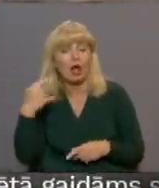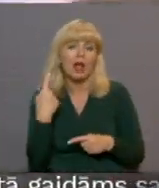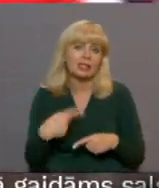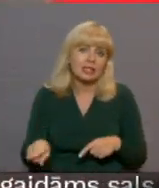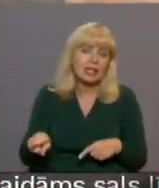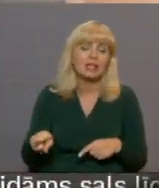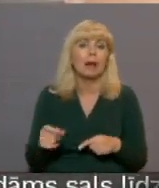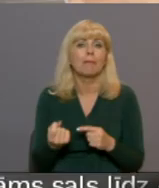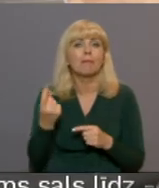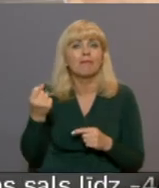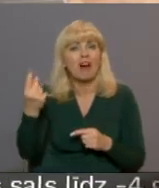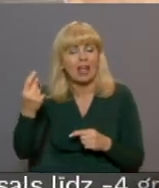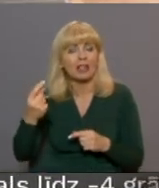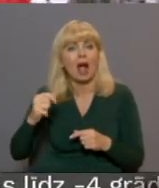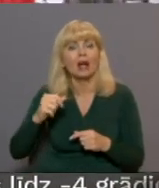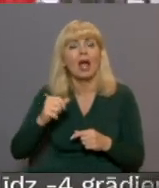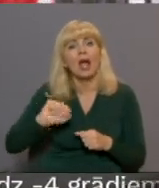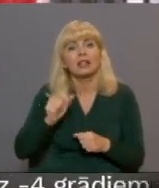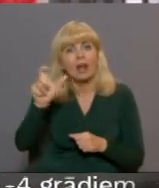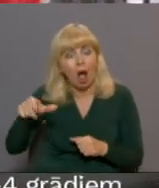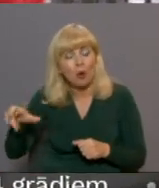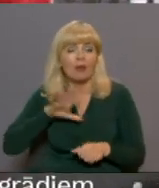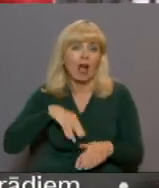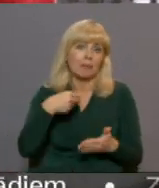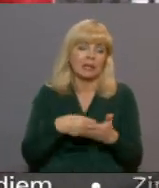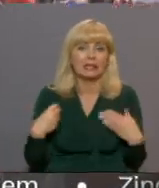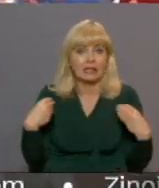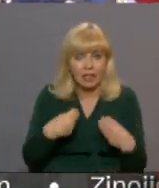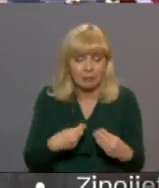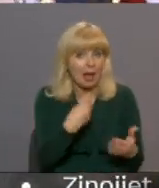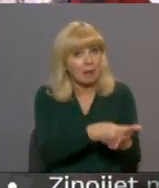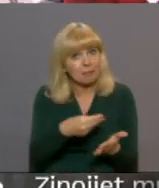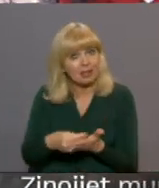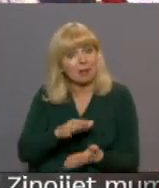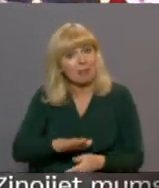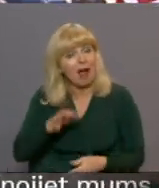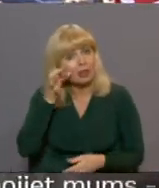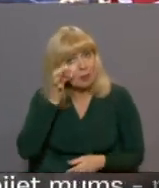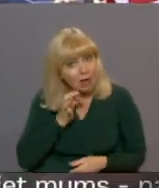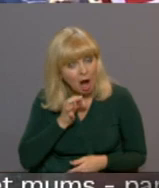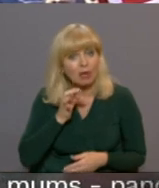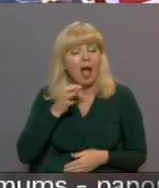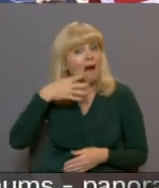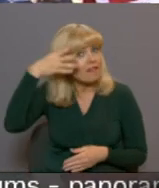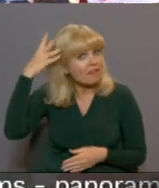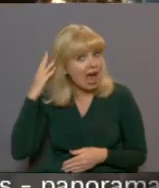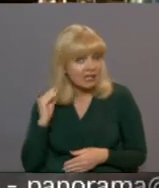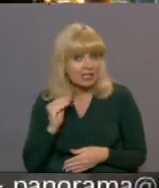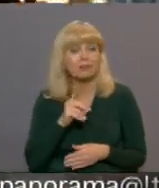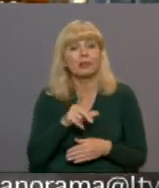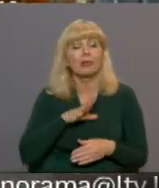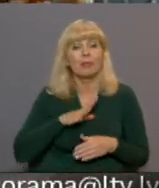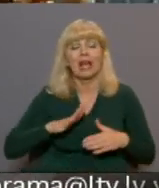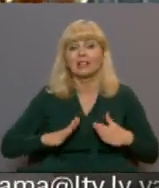draugiem un paziņām, savlaicīgi pirkti tērpi, gatavota gardumu bērniem. Ja pagājušajā gadā Ziemassvētku vecīšu grupa vizinājas pa Ventspils svētku